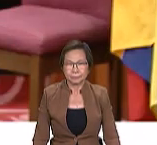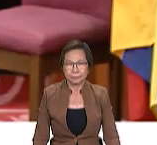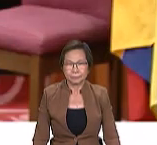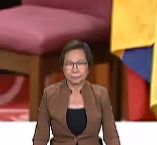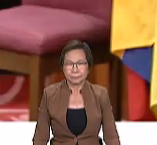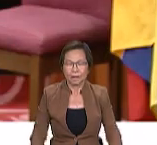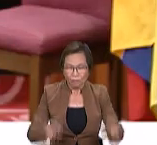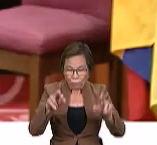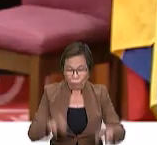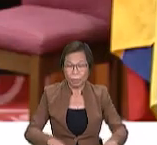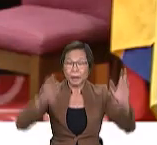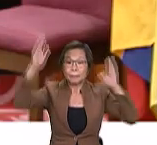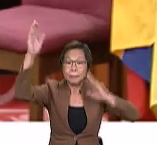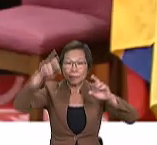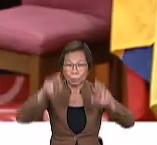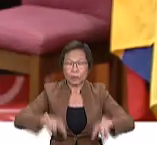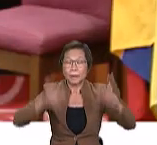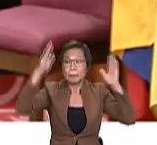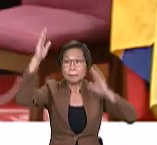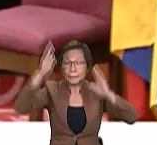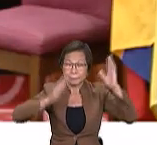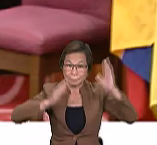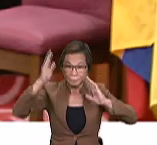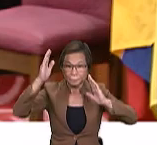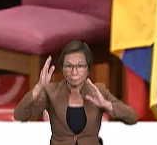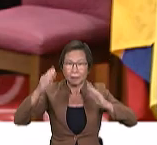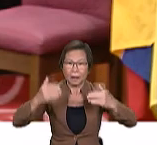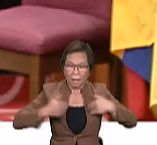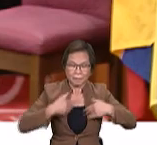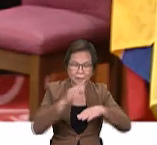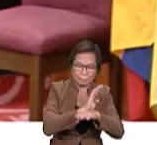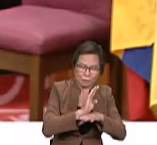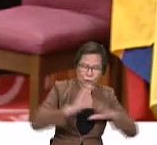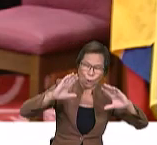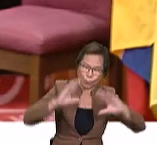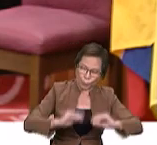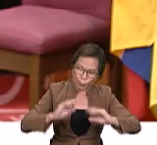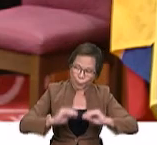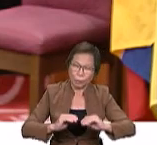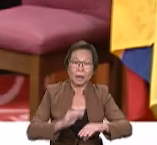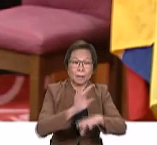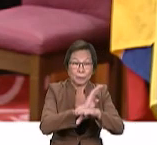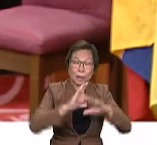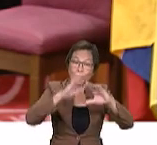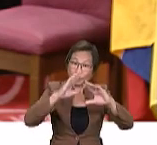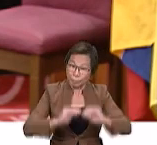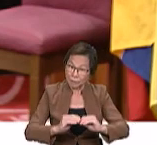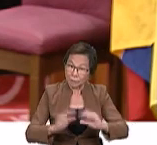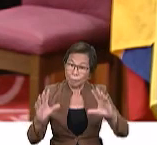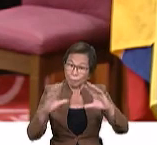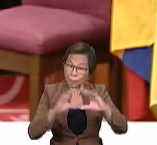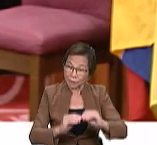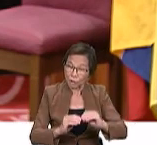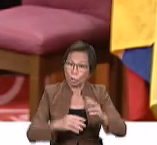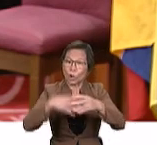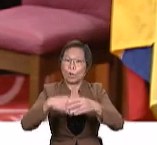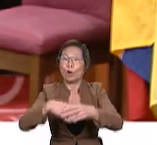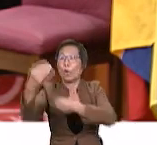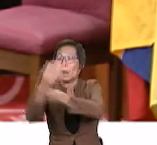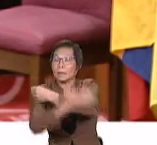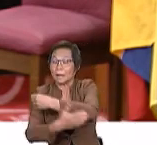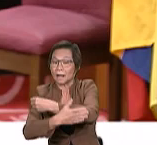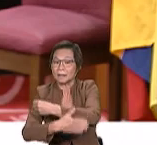Rakyat kita biasa pergi berniaga, ada business meeting dengan izin di luar negara 3 hari, tetapi